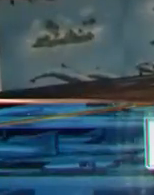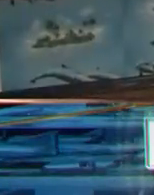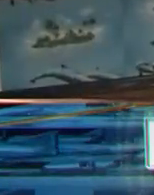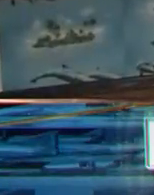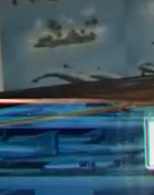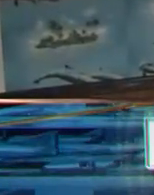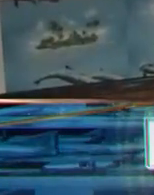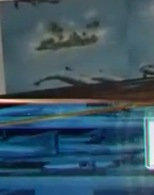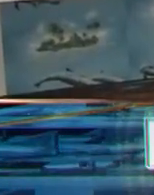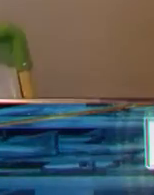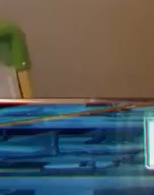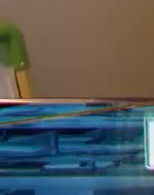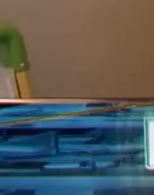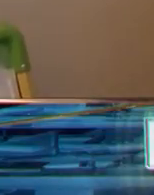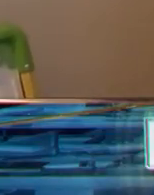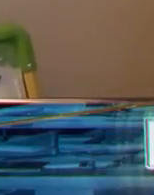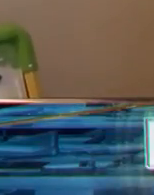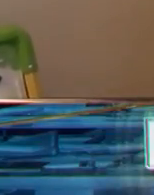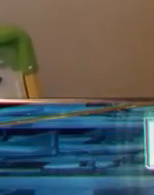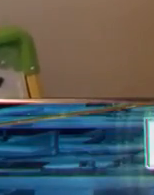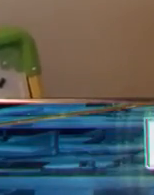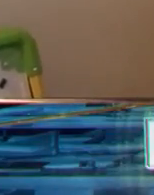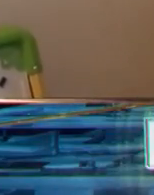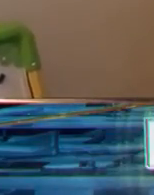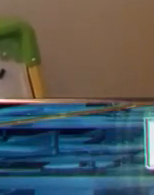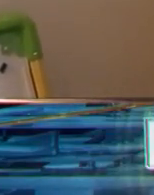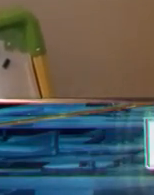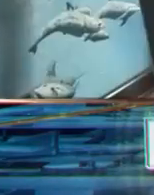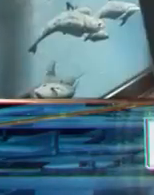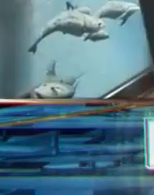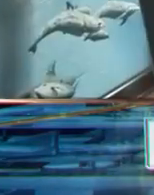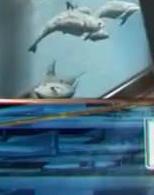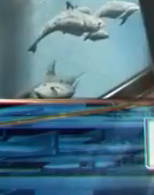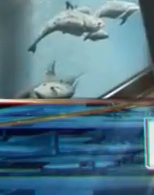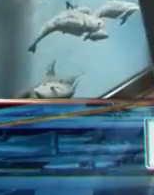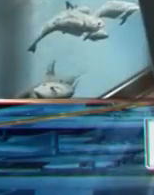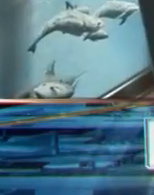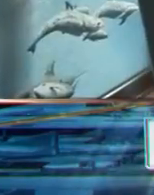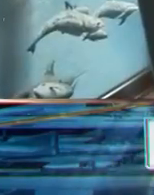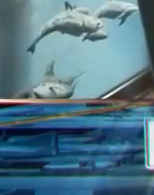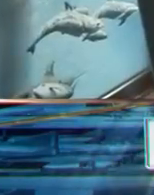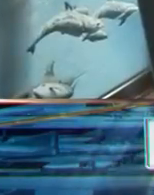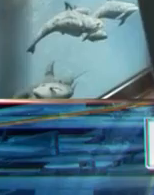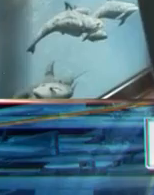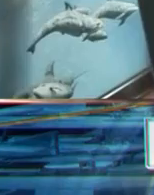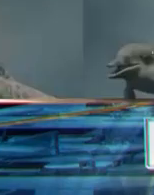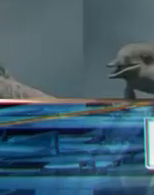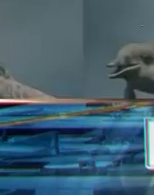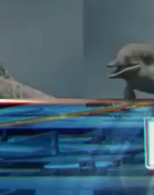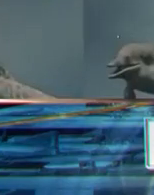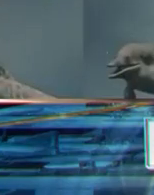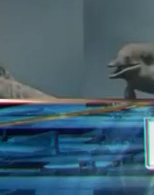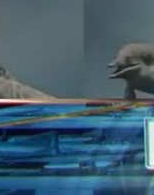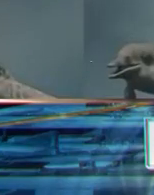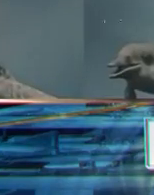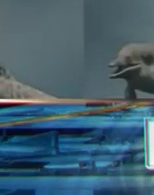Кегенде үміт сәулесі орталығы ашылды. Онда ерекше қамқорлықты қажет ететін 1,5 жастан 18 жасқа дейінгі балалар тегін ем